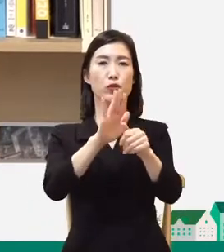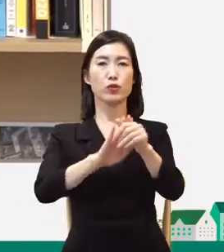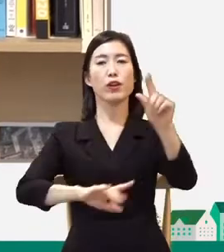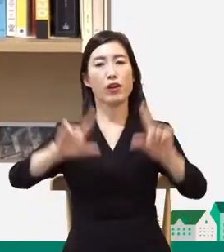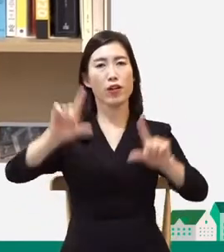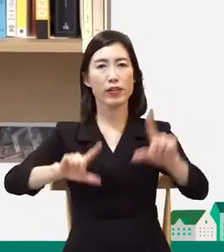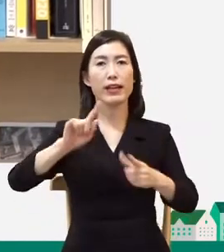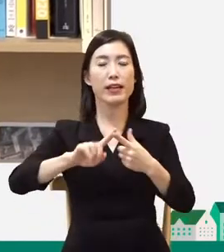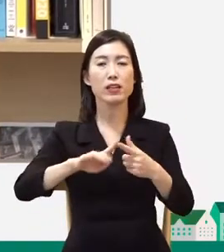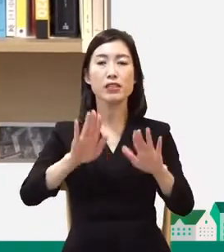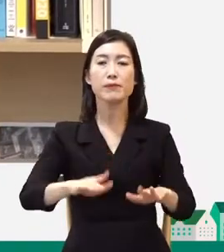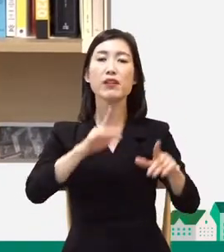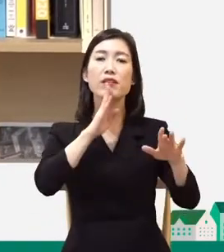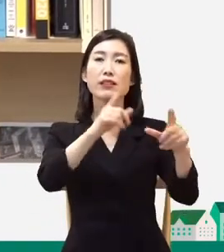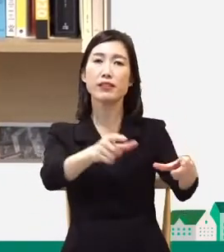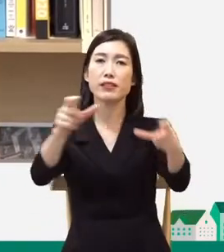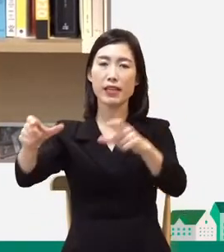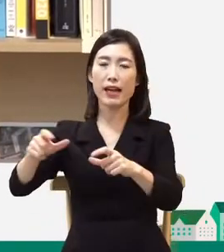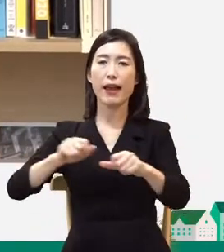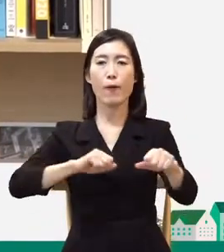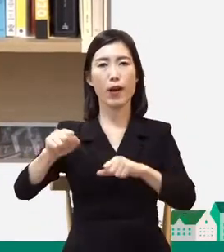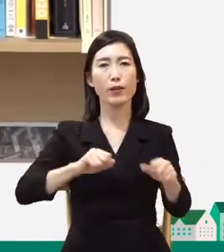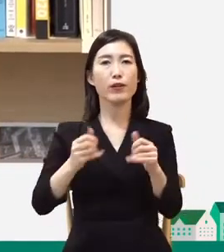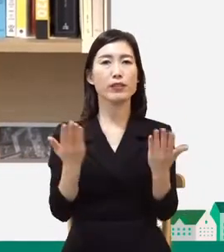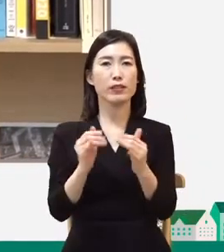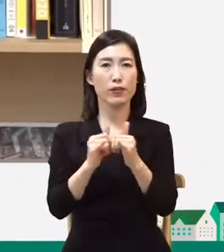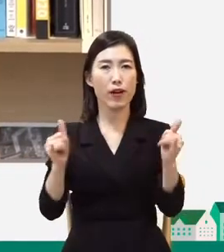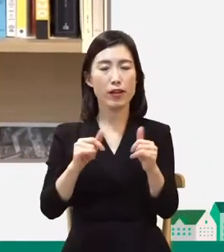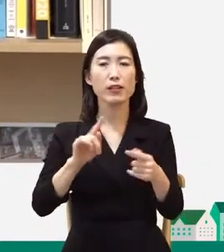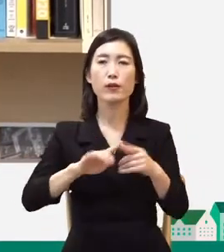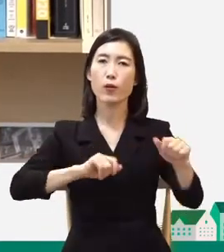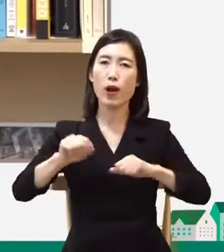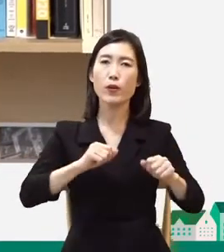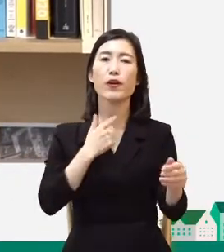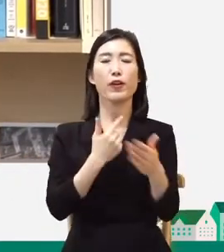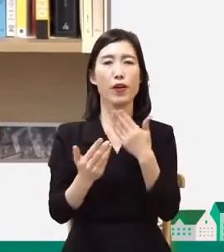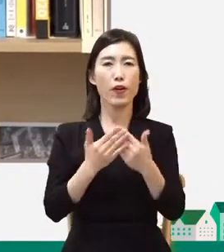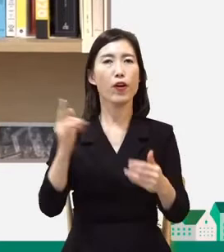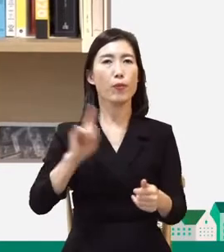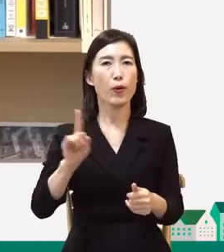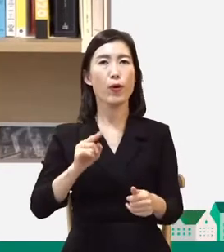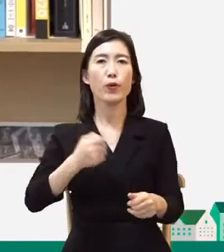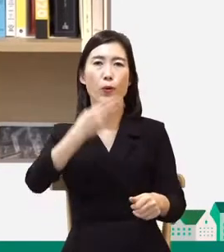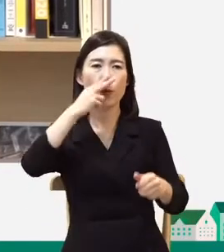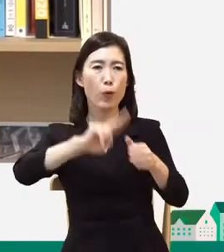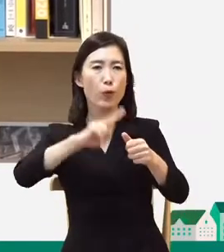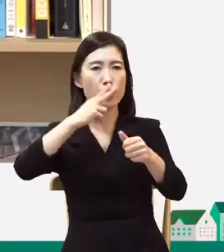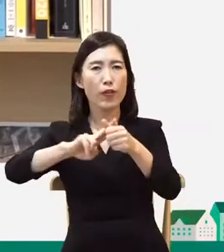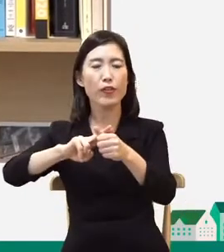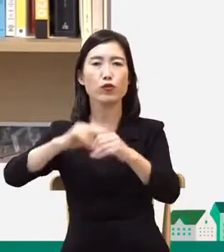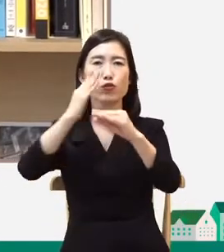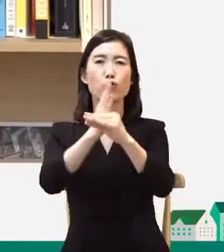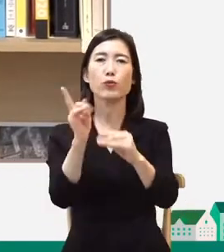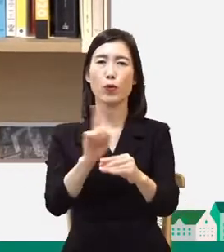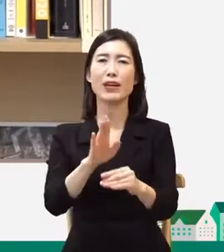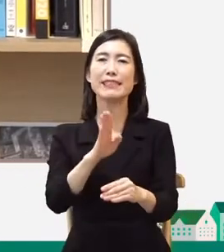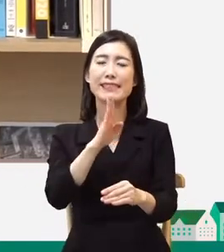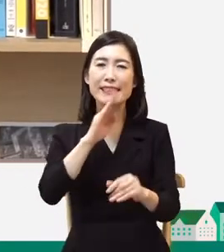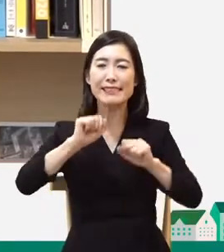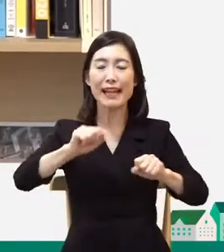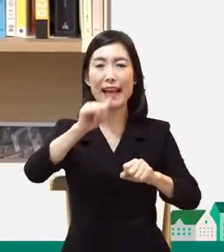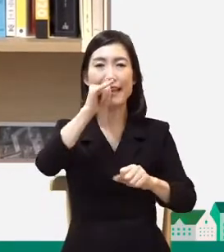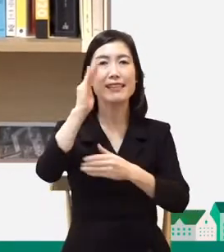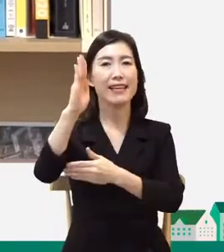다양한 현장에 계신 활동가 분들이 어떤 경험을 하고 계시고 어떤 또 도전들을 맞이하고 계신지 생생한